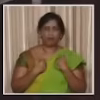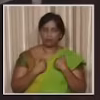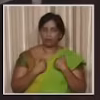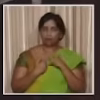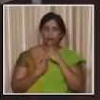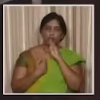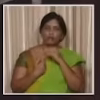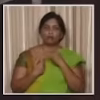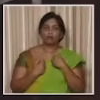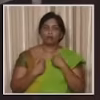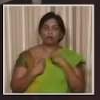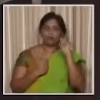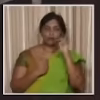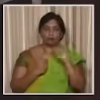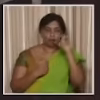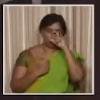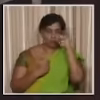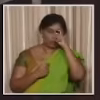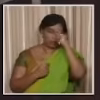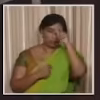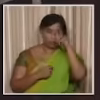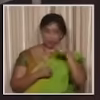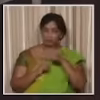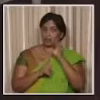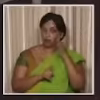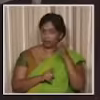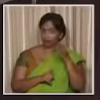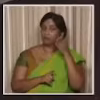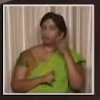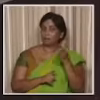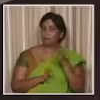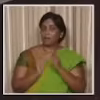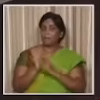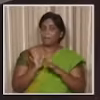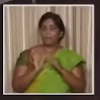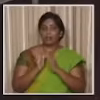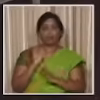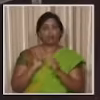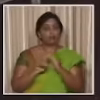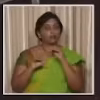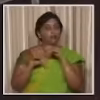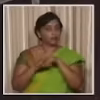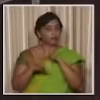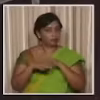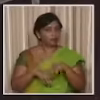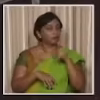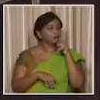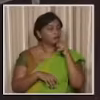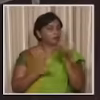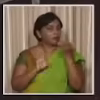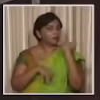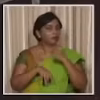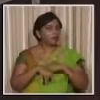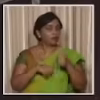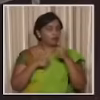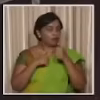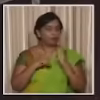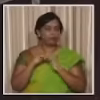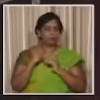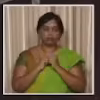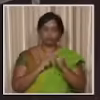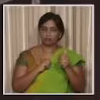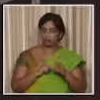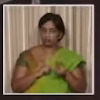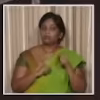අපි ගත්තොත් අපේ මෛත්‍රීපාල සිරිසේන ජනාධිපතිතුමා ඉන්නවා ඔබතුමා මහවැලි අමාත්‍යවරයා හැටියට හිටියා ඔබතුමාගේ කාලේ ඉතාම හොඳේ වැඩ කොටස් ටිකක්